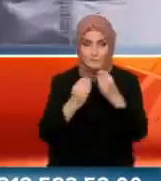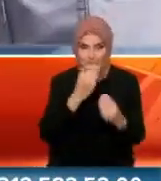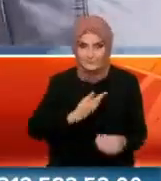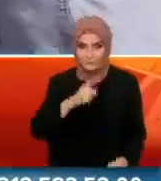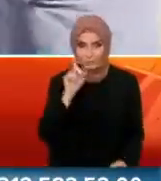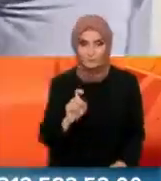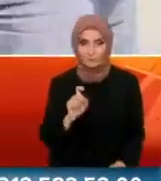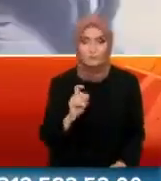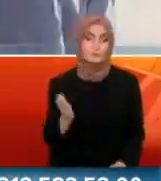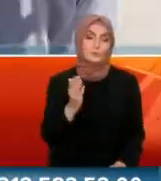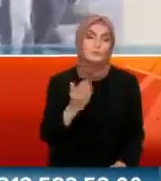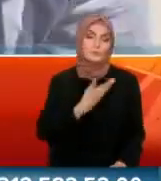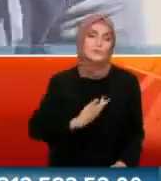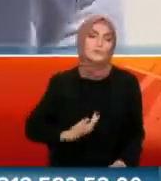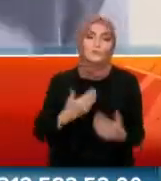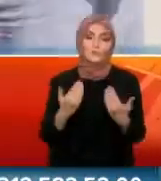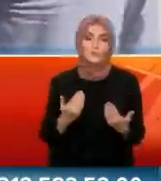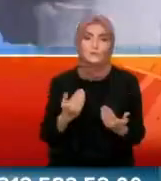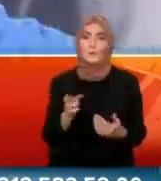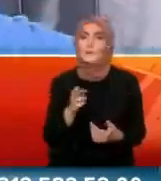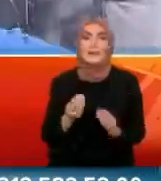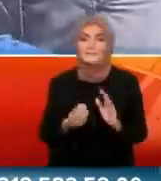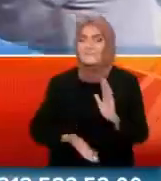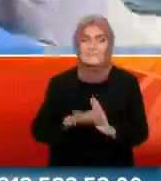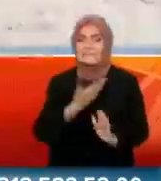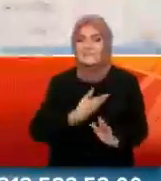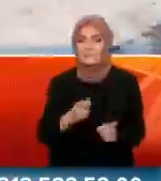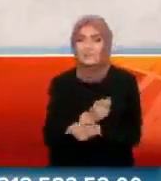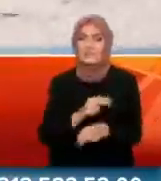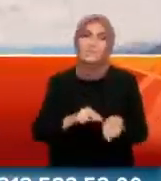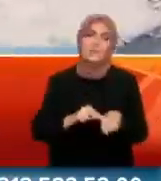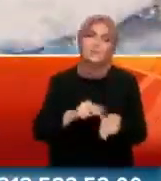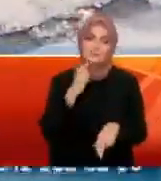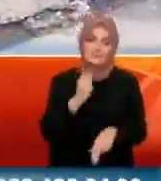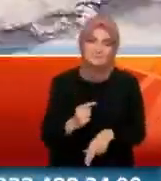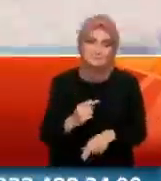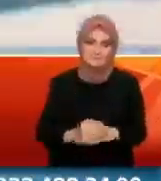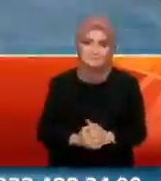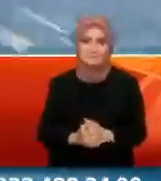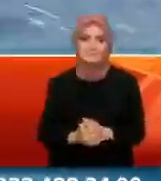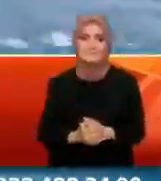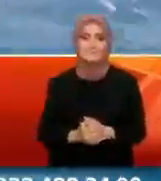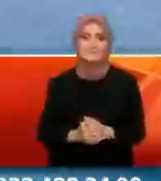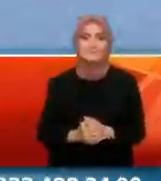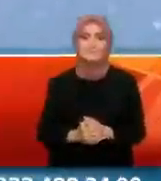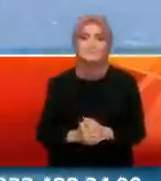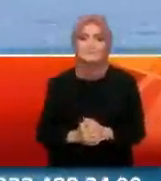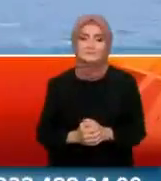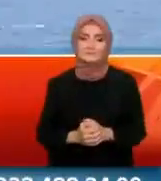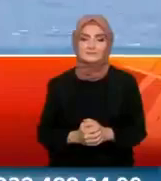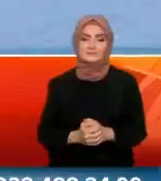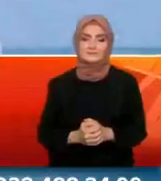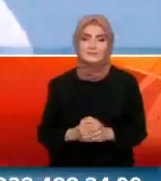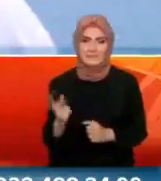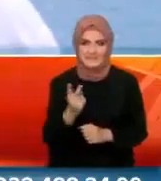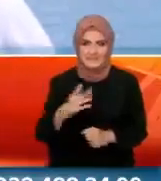Hem de nasıl? En çok hangi balığı seviyorsun? Kefal. Dolu geldin mi daha iyi de tek tük de öyle. Hiç yoktan iyidir,